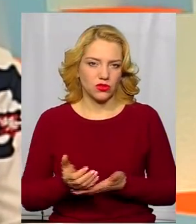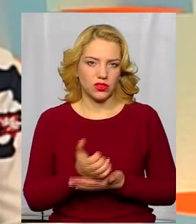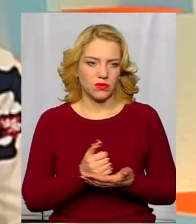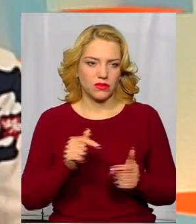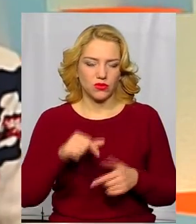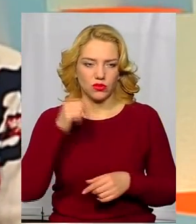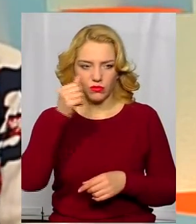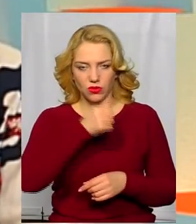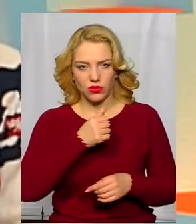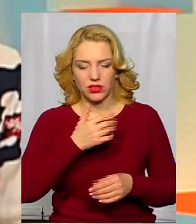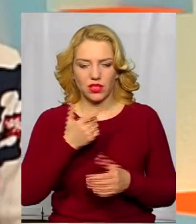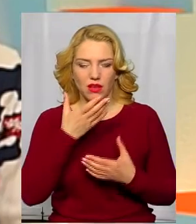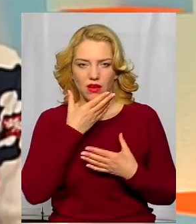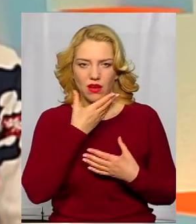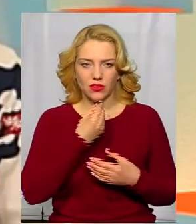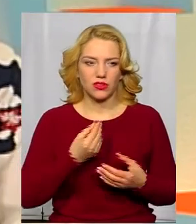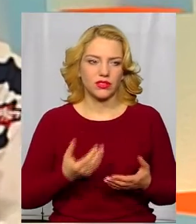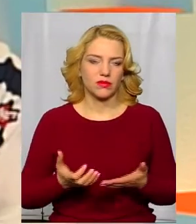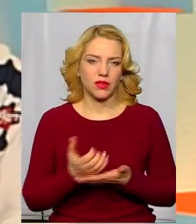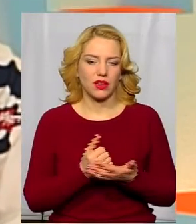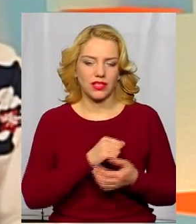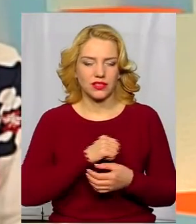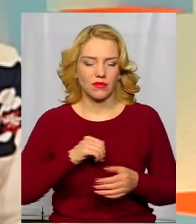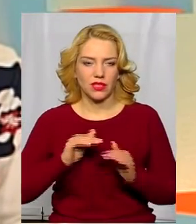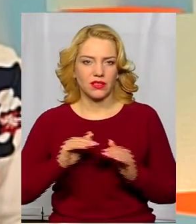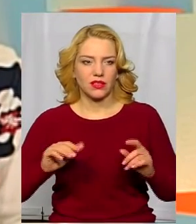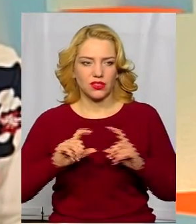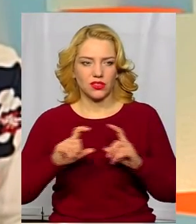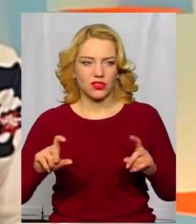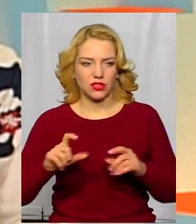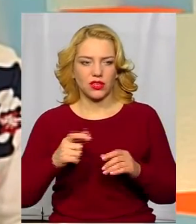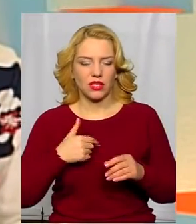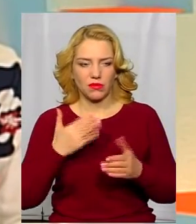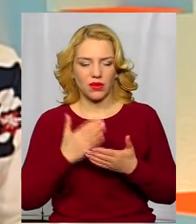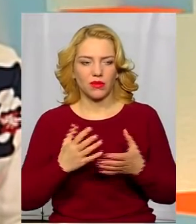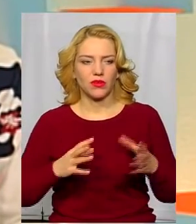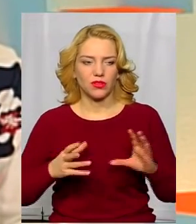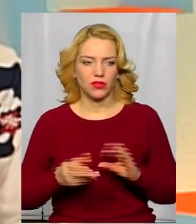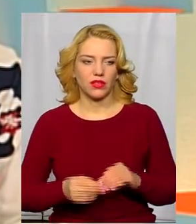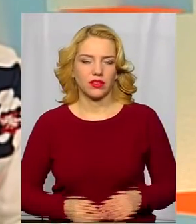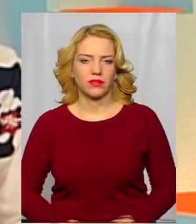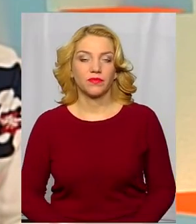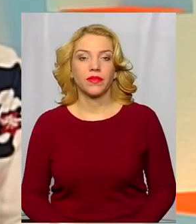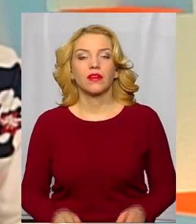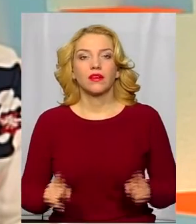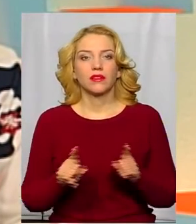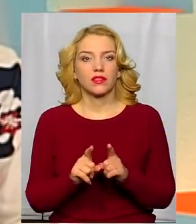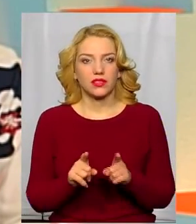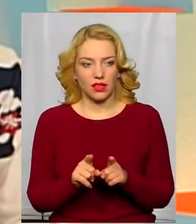дуже хорошо збирали кошти самі садочки, ми підключили і вже маємо якийсь результат. А так